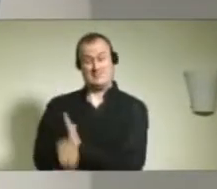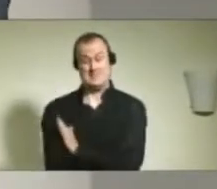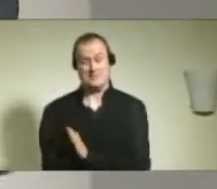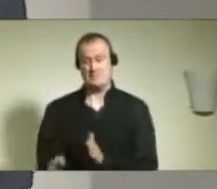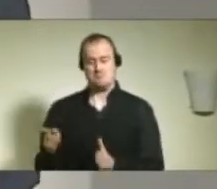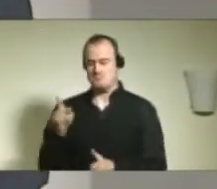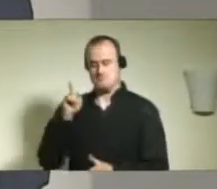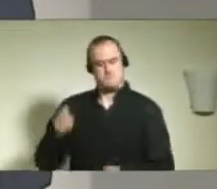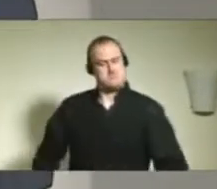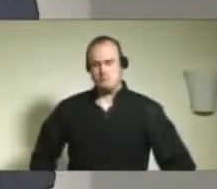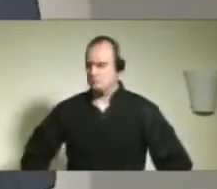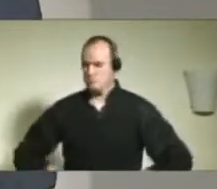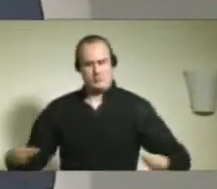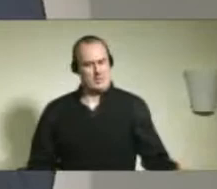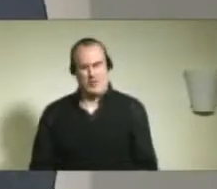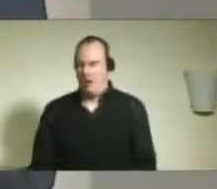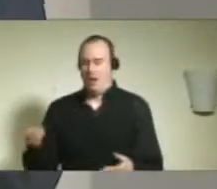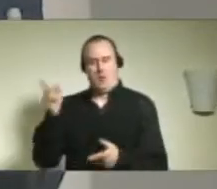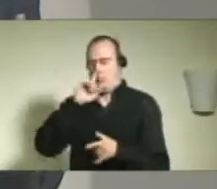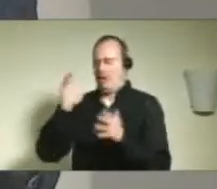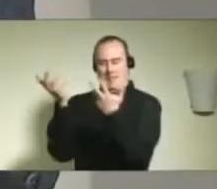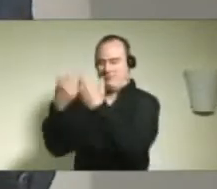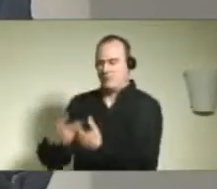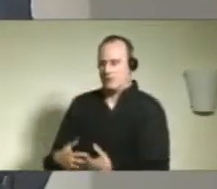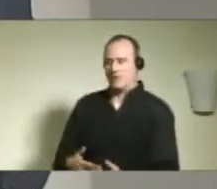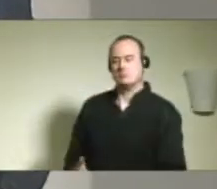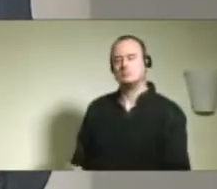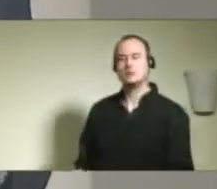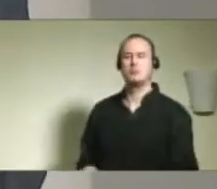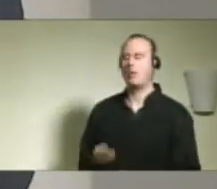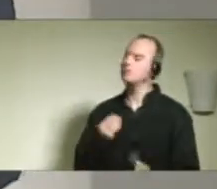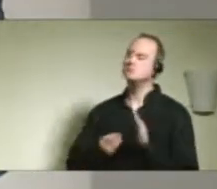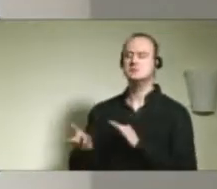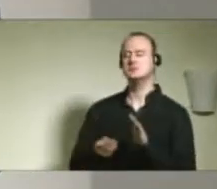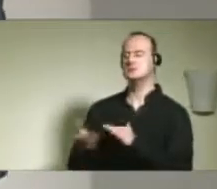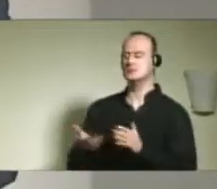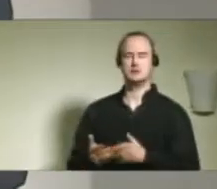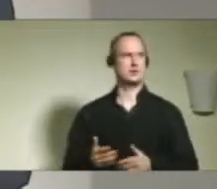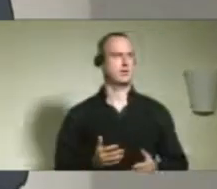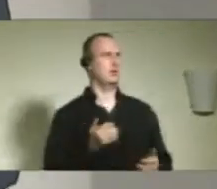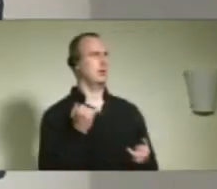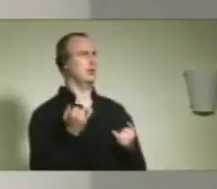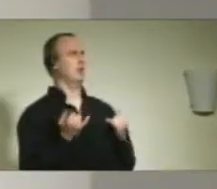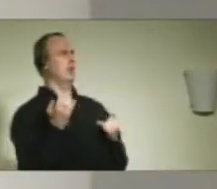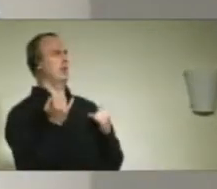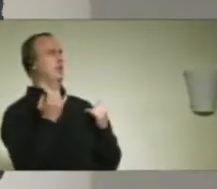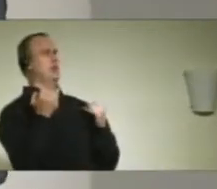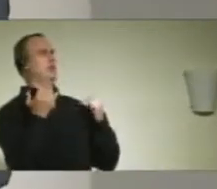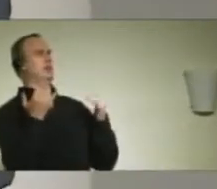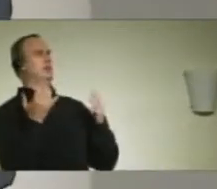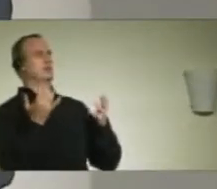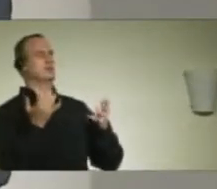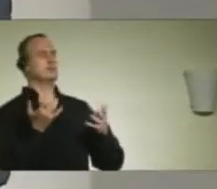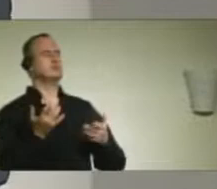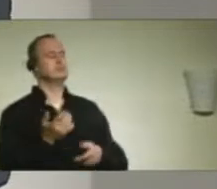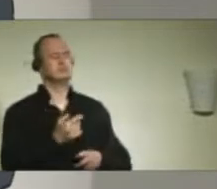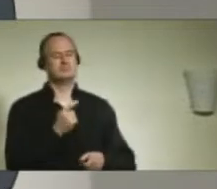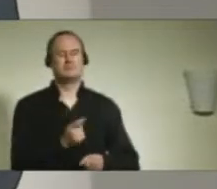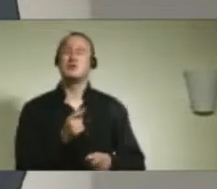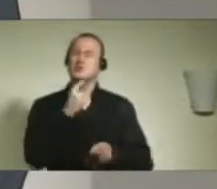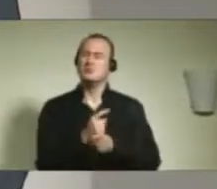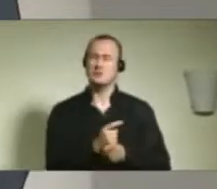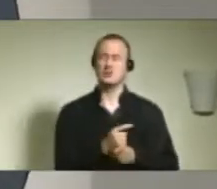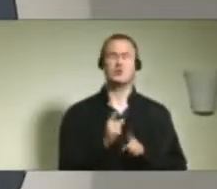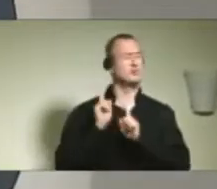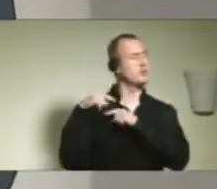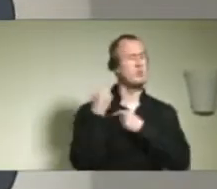pour fonctionner, a été un autre élément. Et tout l'appui des grands médias que Post Canada a reçu